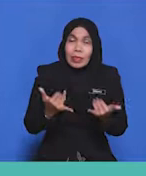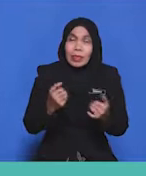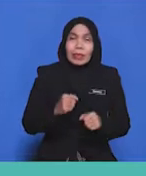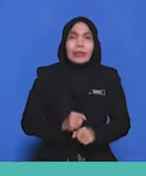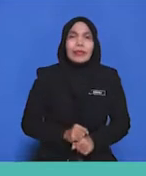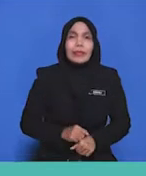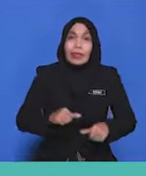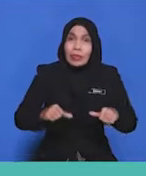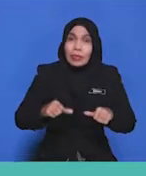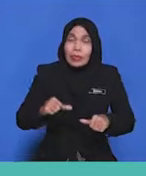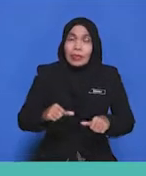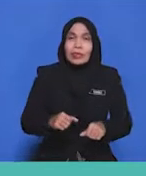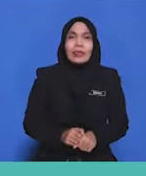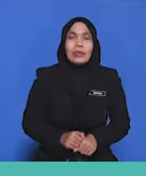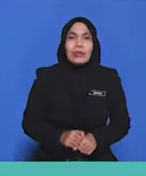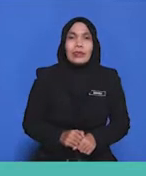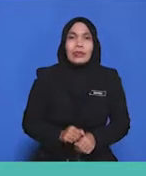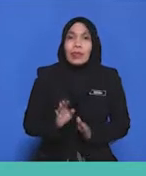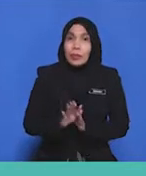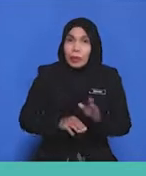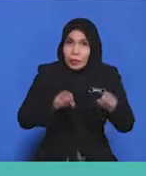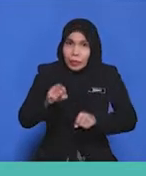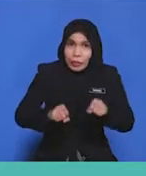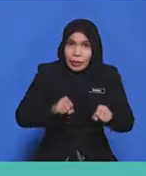Malaysia ialah sukan berbasikal.